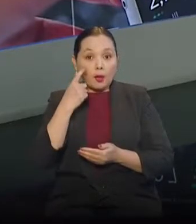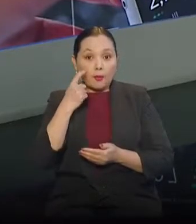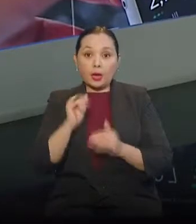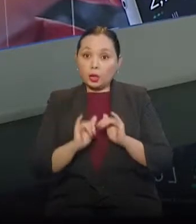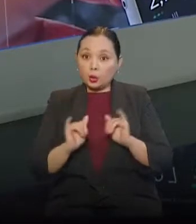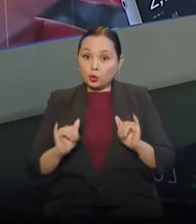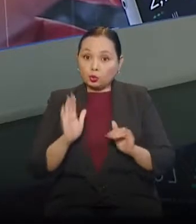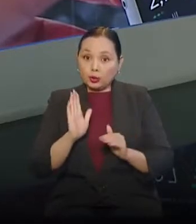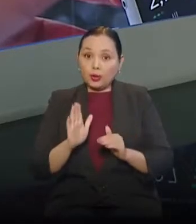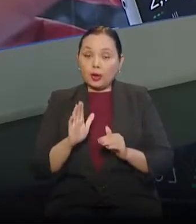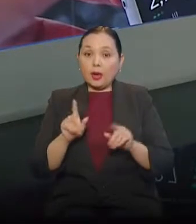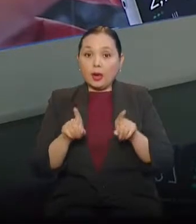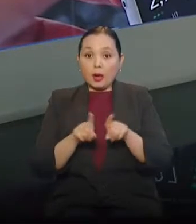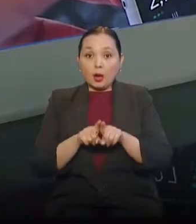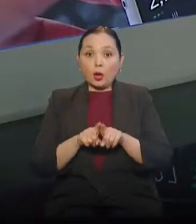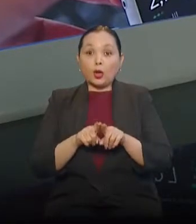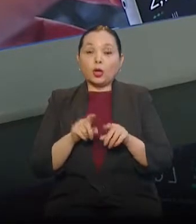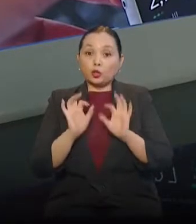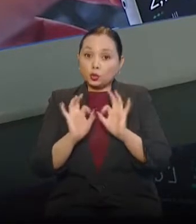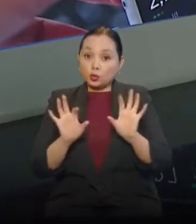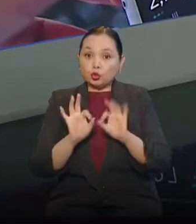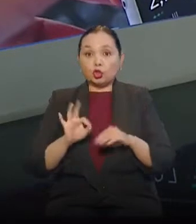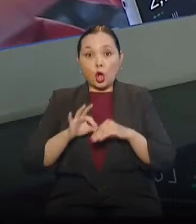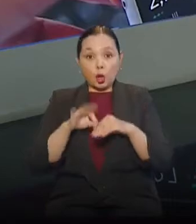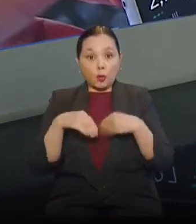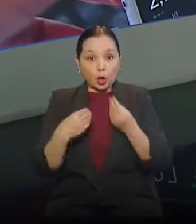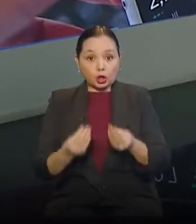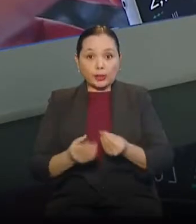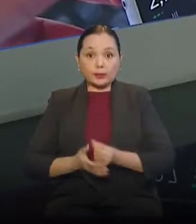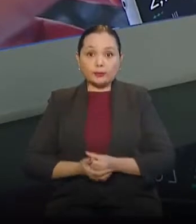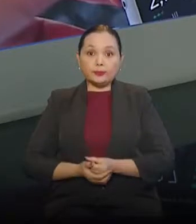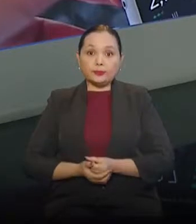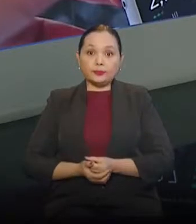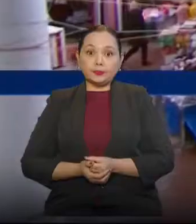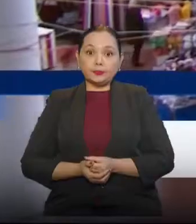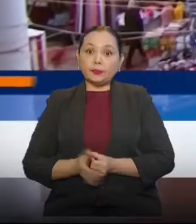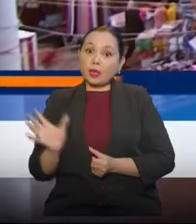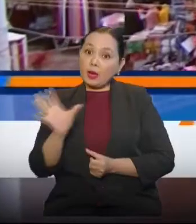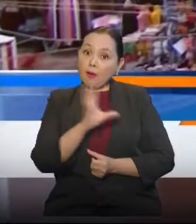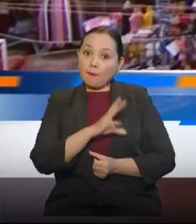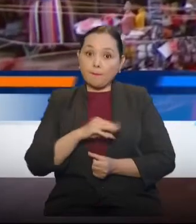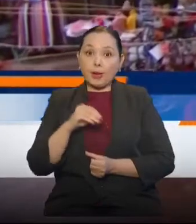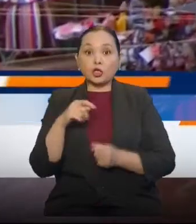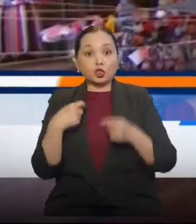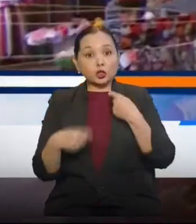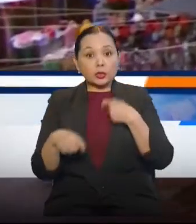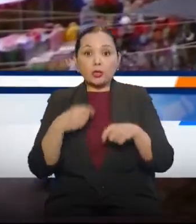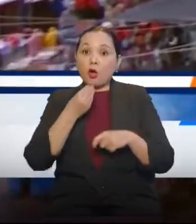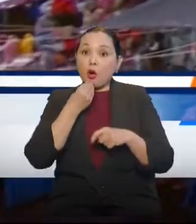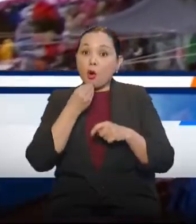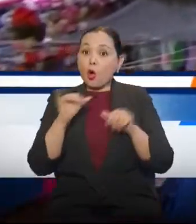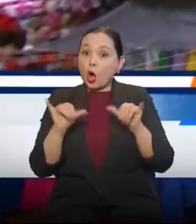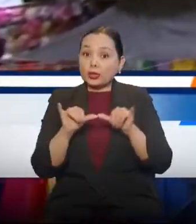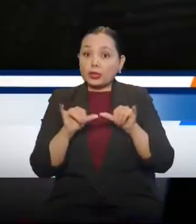oshirish maqsadida soha vakillari joylarda tushuntirishlar olib borishmoqda. Barcha chakana savdo va umumiy ovqatlanish